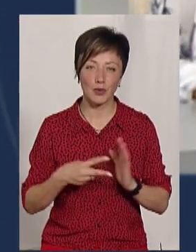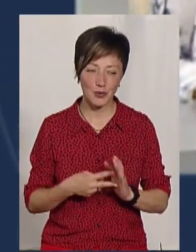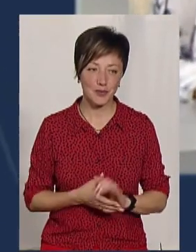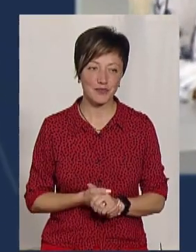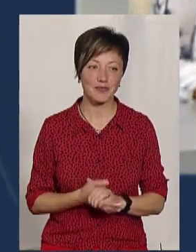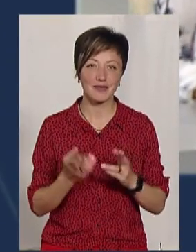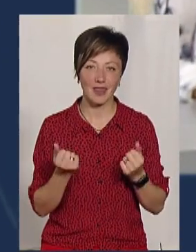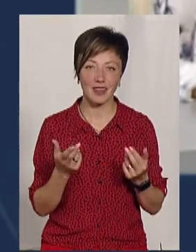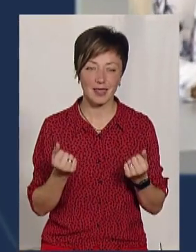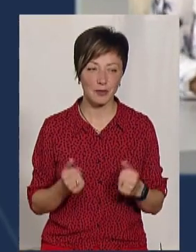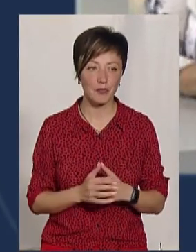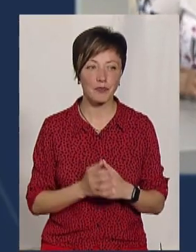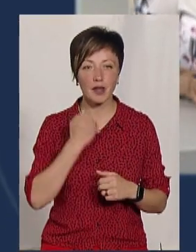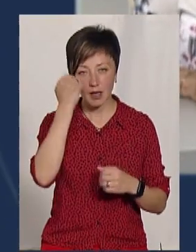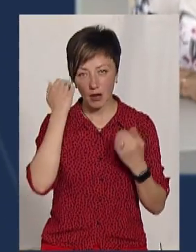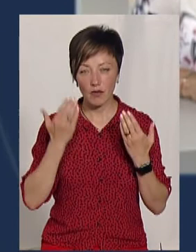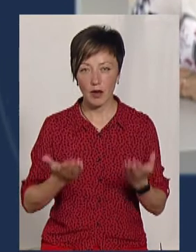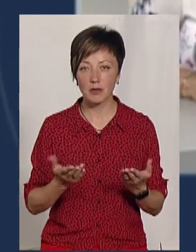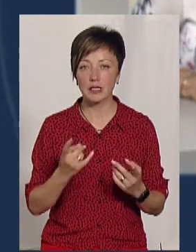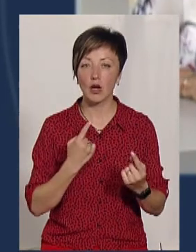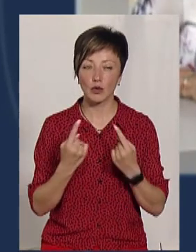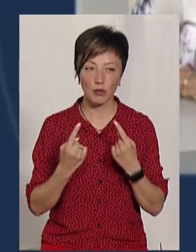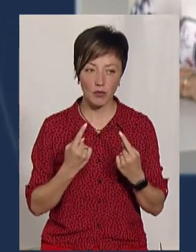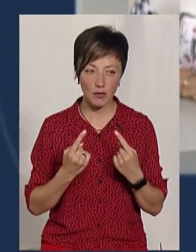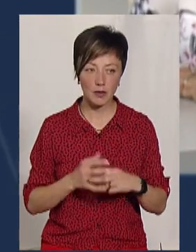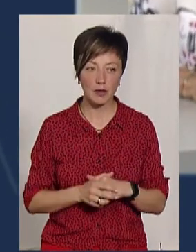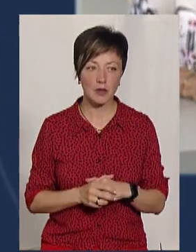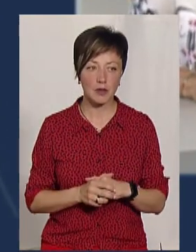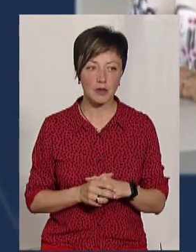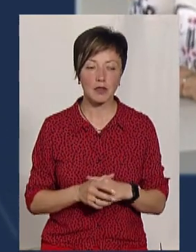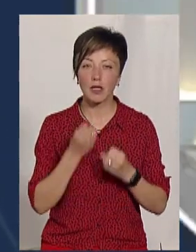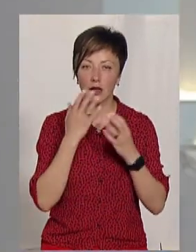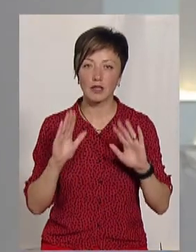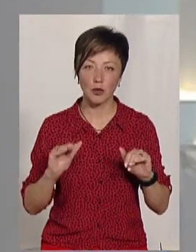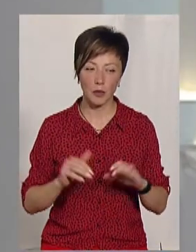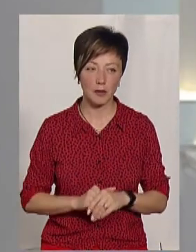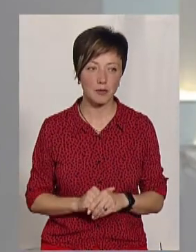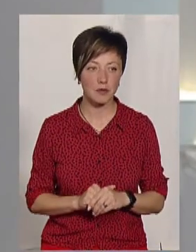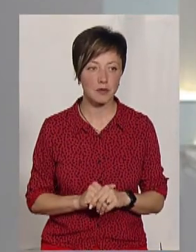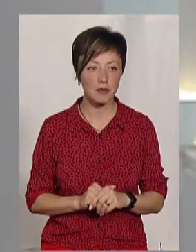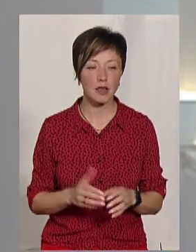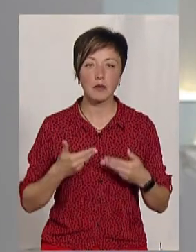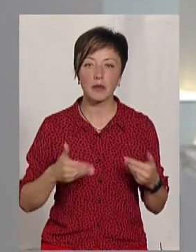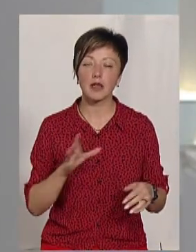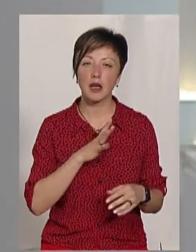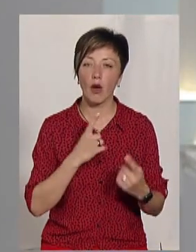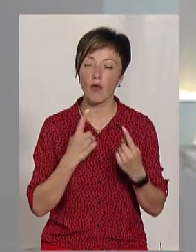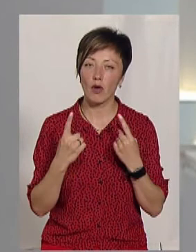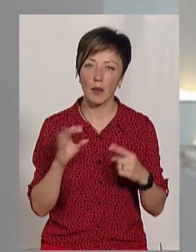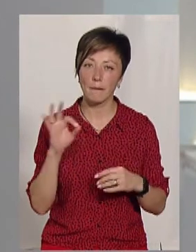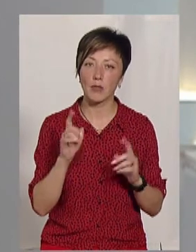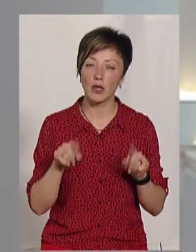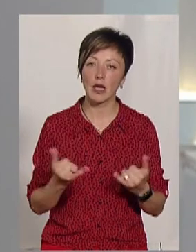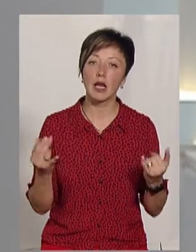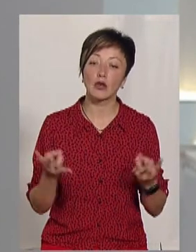планують дістатися. Добре, дякую вам за розмову. На все добре. Ми сьогодні говорили